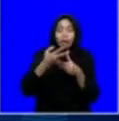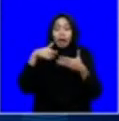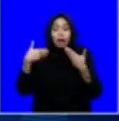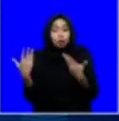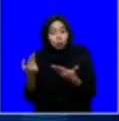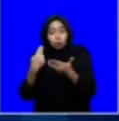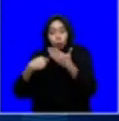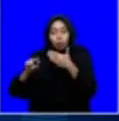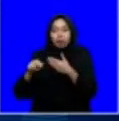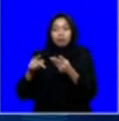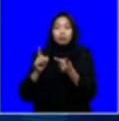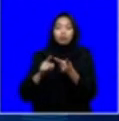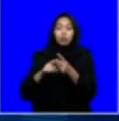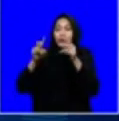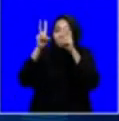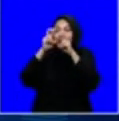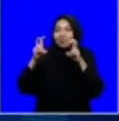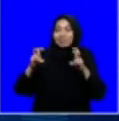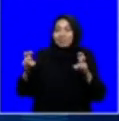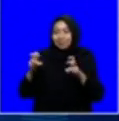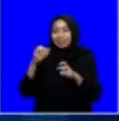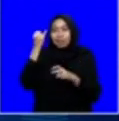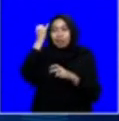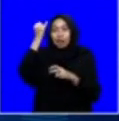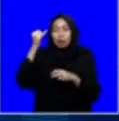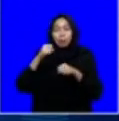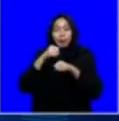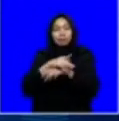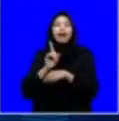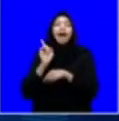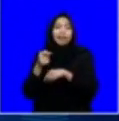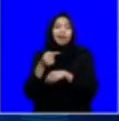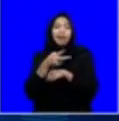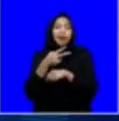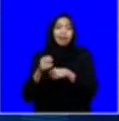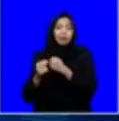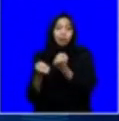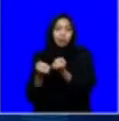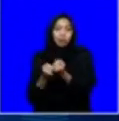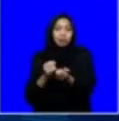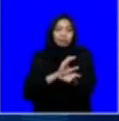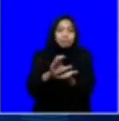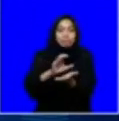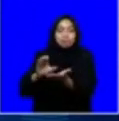di dalam negeri. Ini juga ada berbagai macam program yang akan kita dukung. Jadinya pendidikan vokasi kita